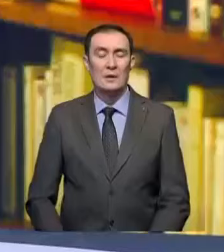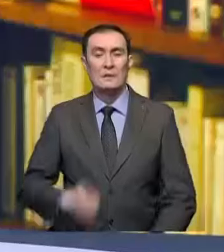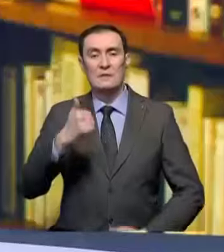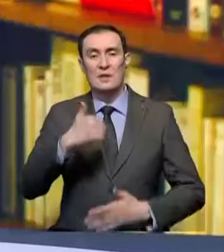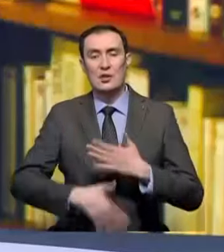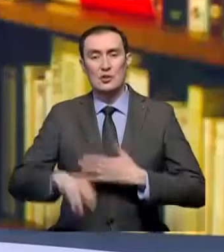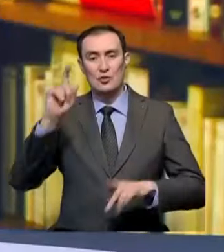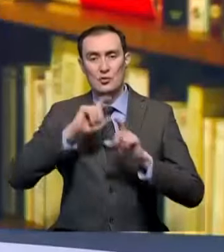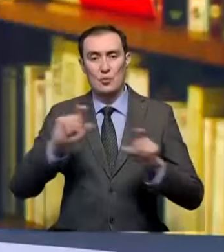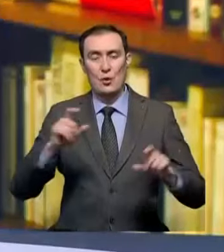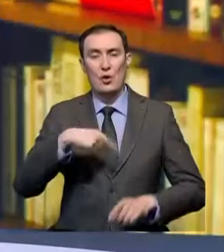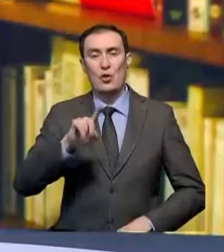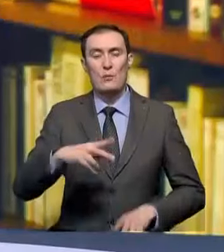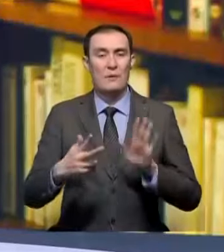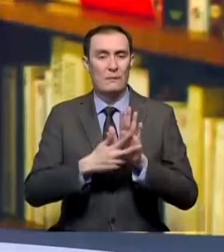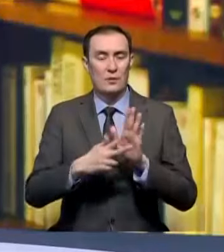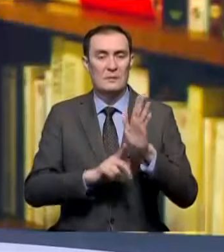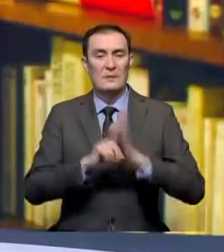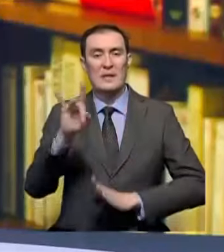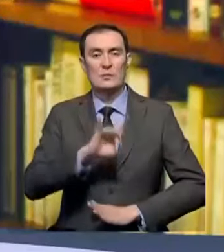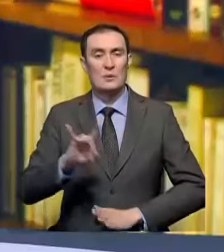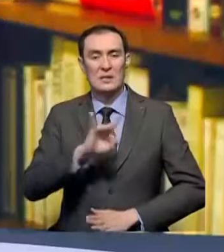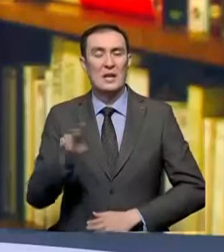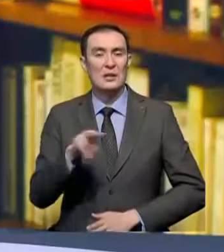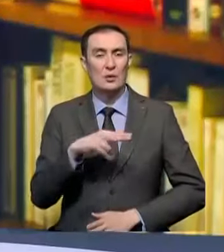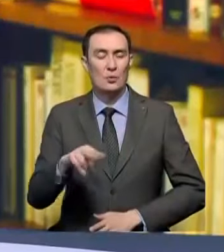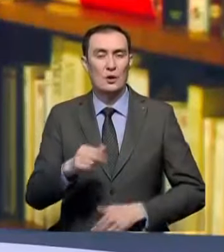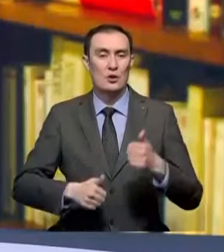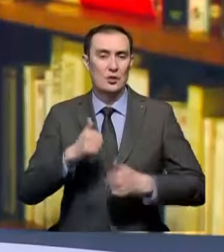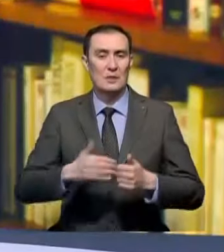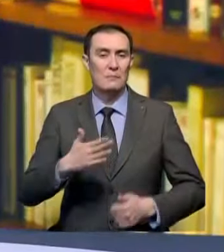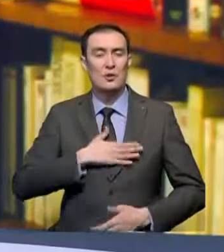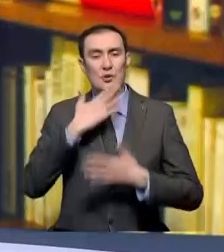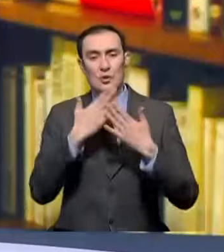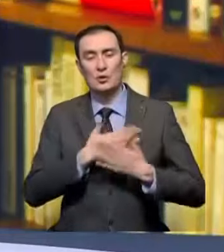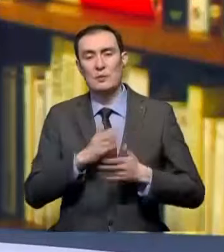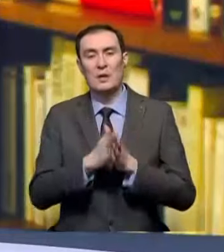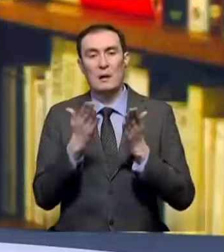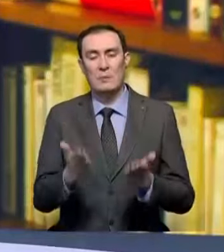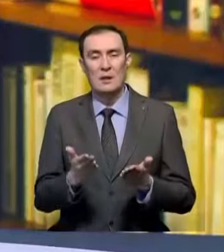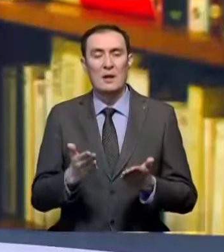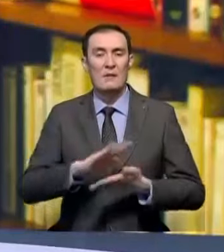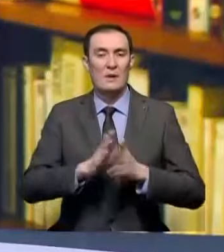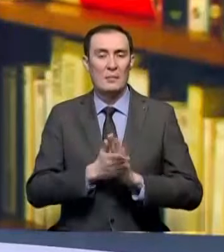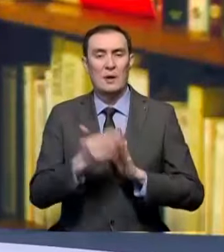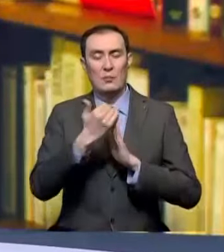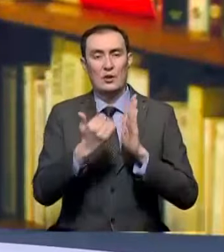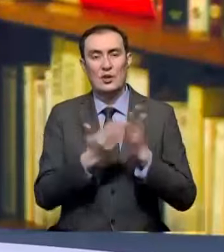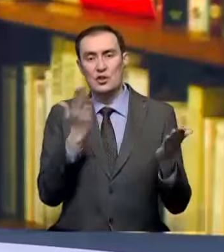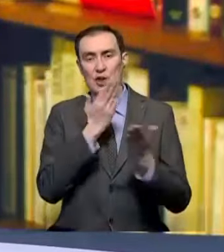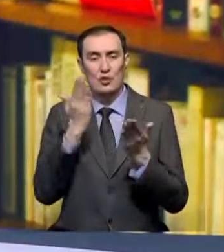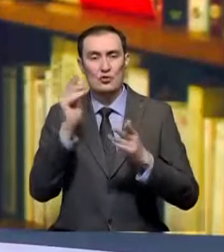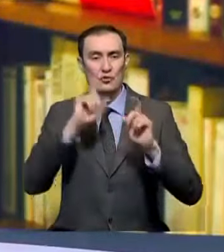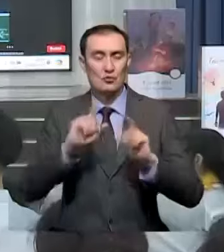В столичной школе номер 8 стартовал республиканский литературный челлендж «Менэнсюэктэ ктабам» в рамках проекта «Читающая